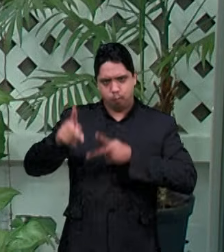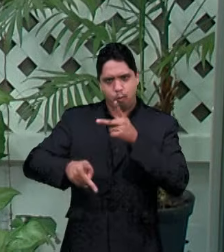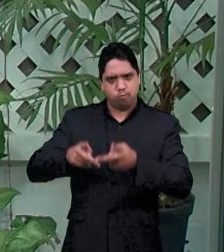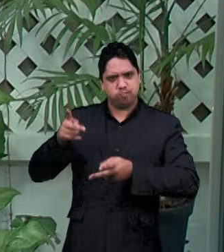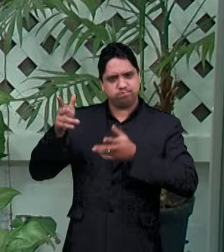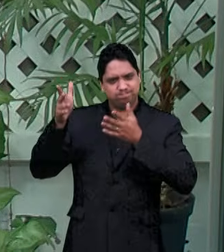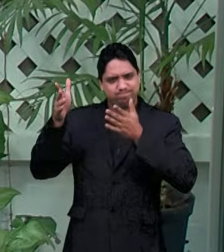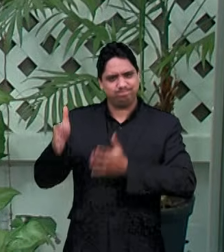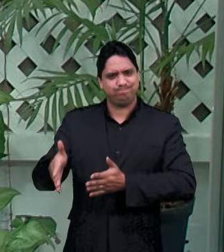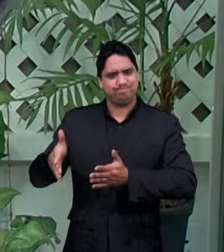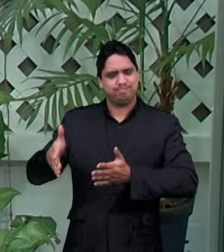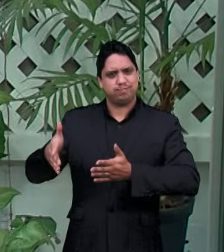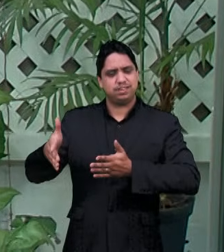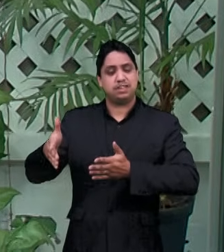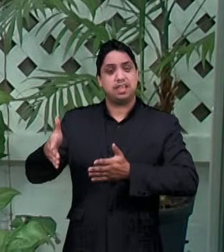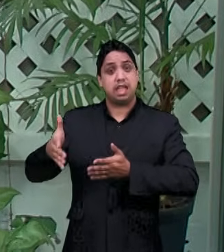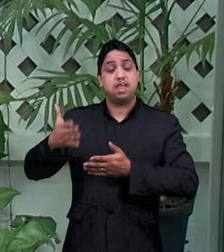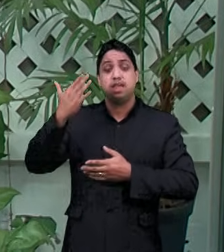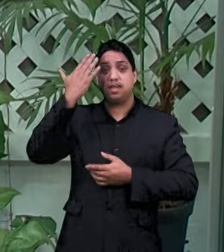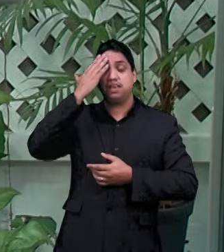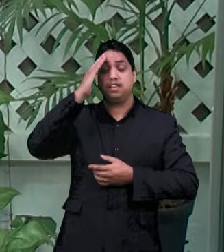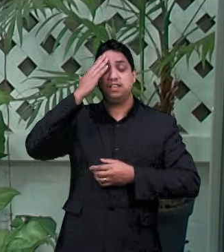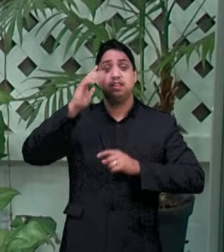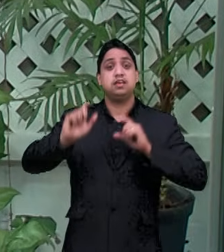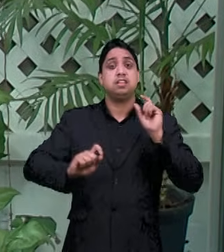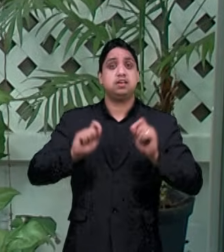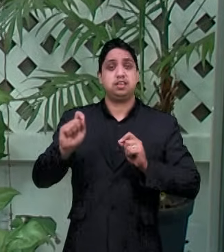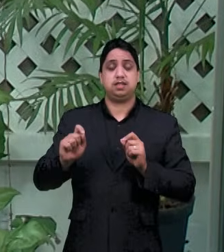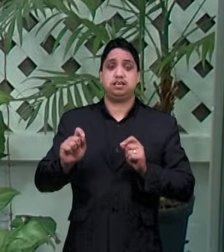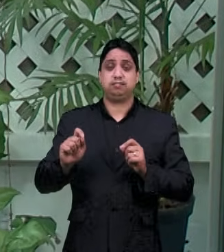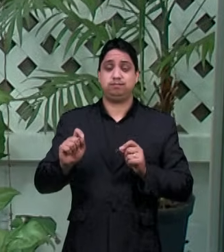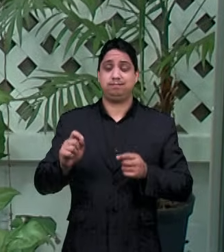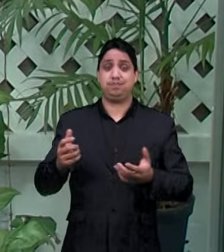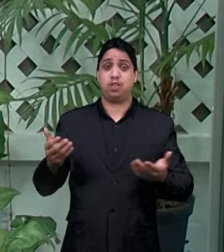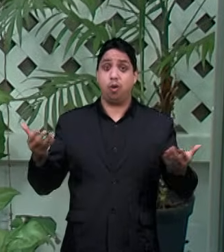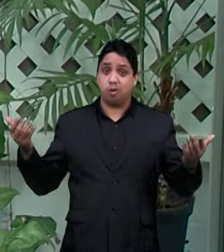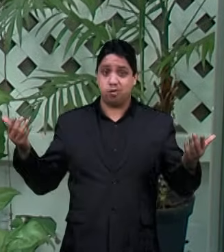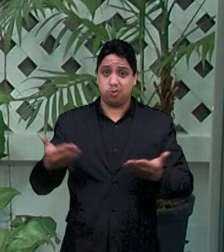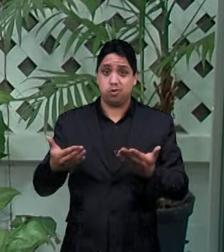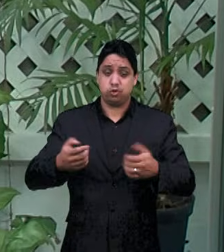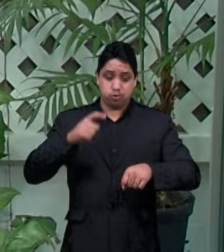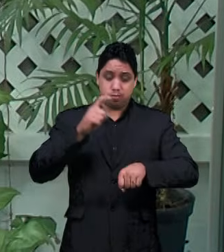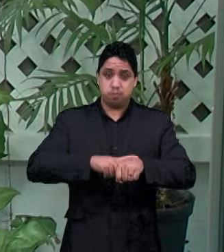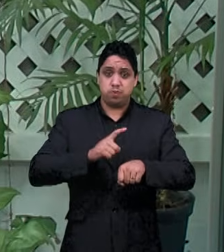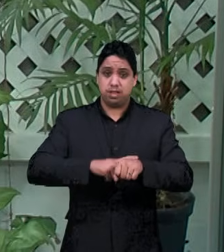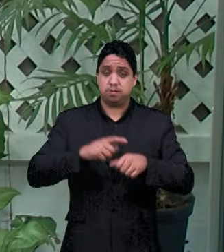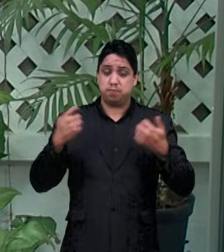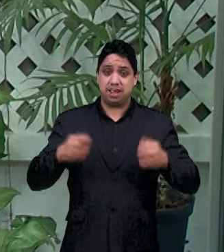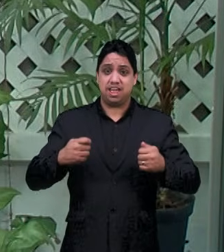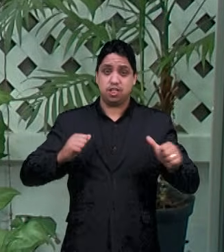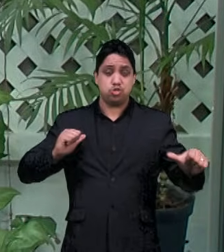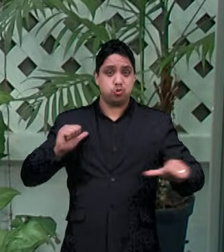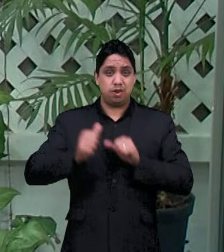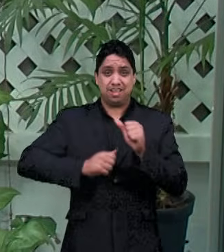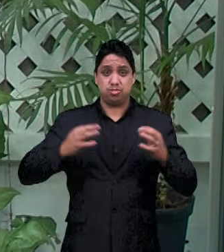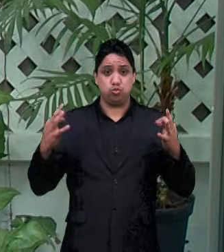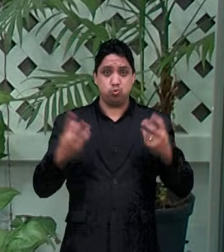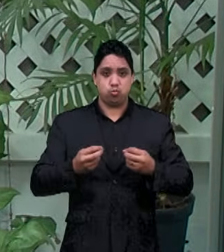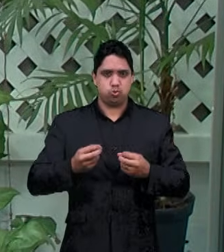comprenne que l'échange est complète, est nécessaire.